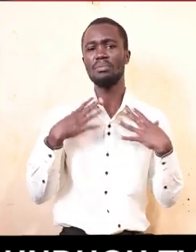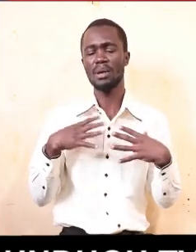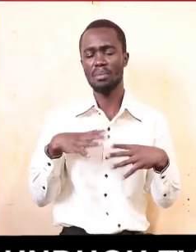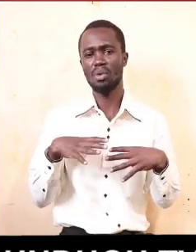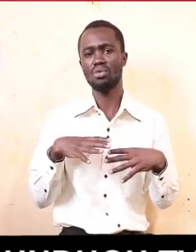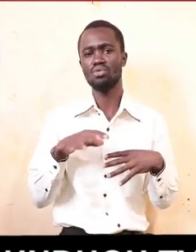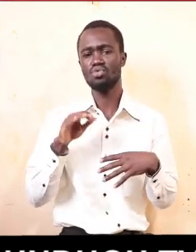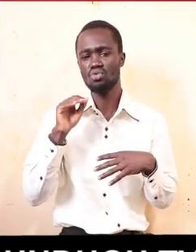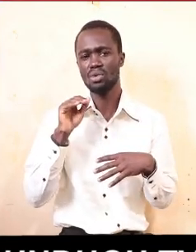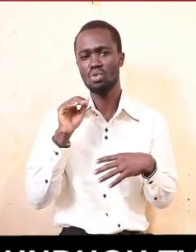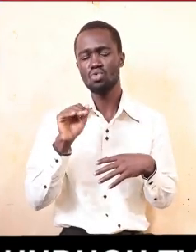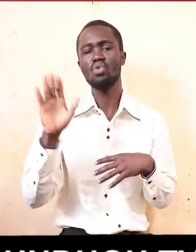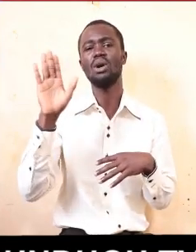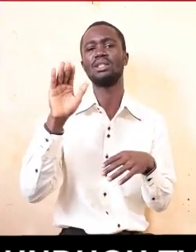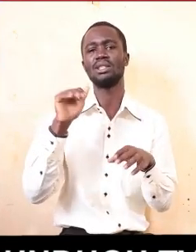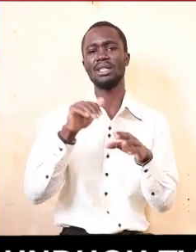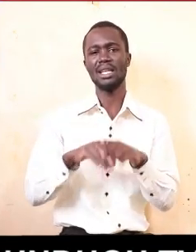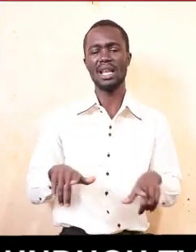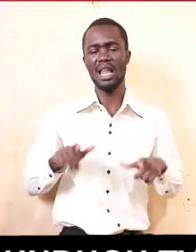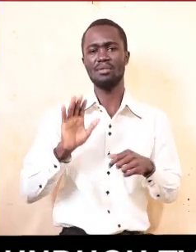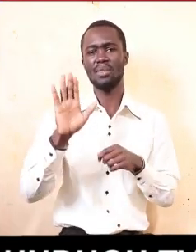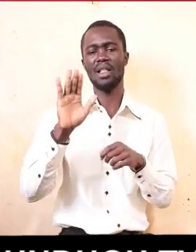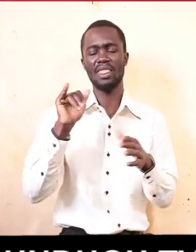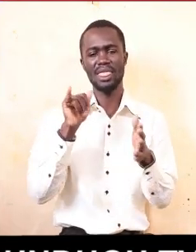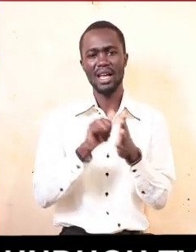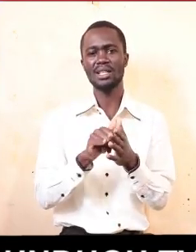maisha, ambayo haki ya binadamu